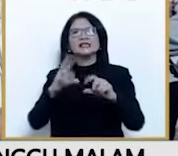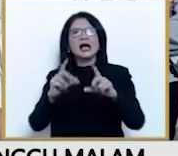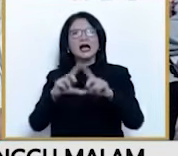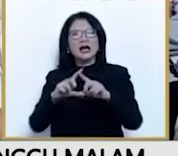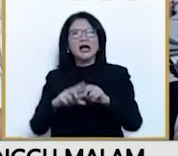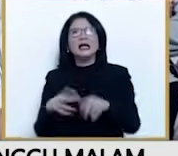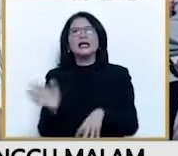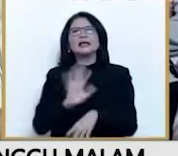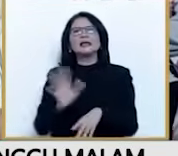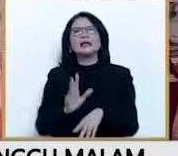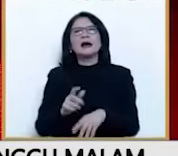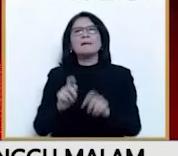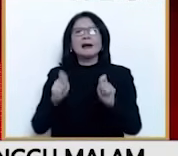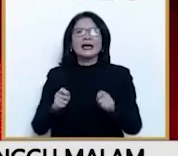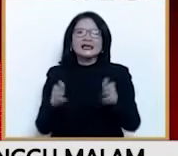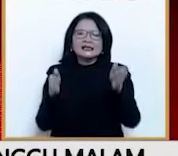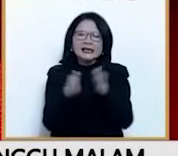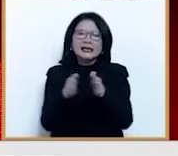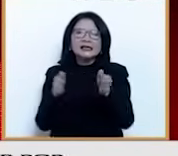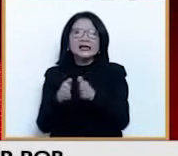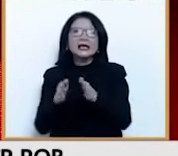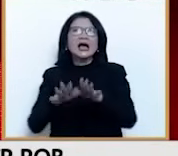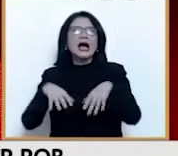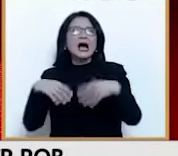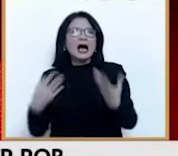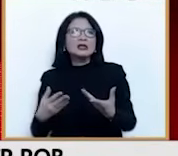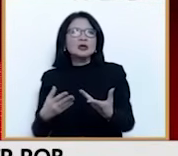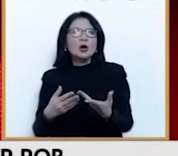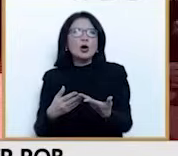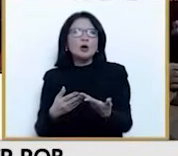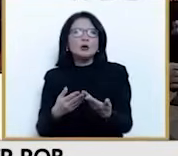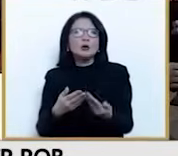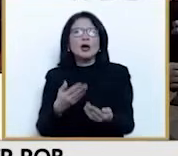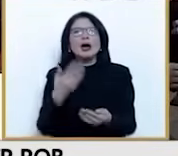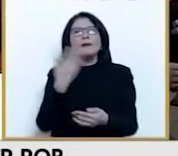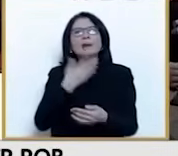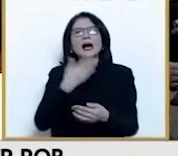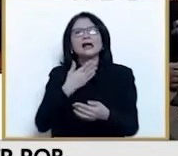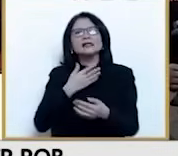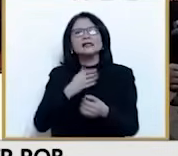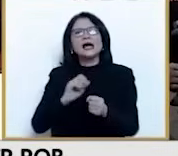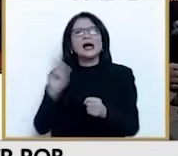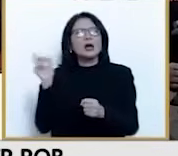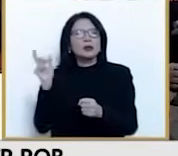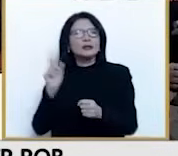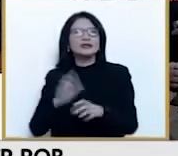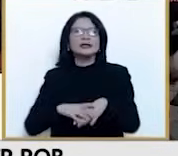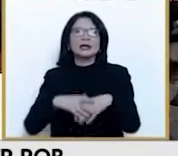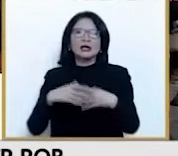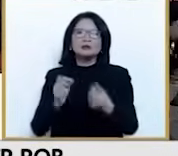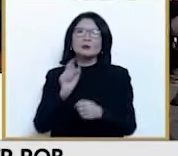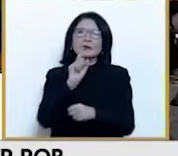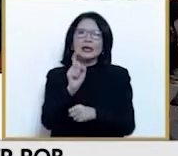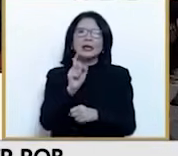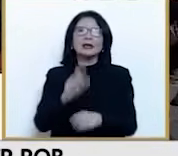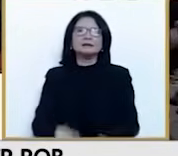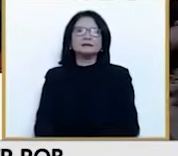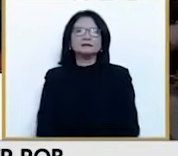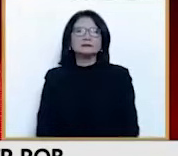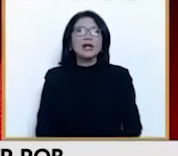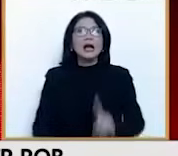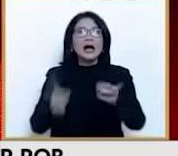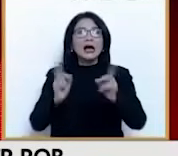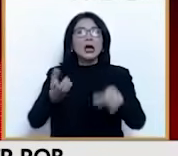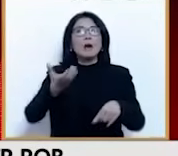tidak menggunakan singkatan maupun istilah asing dan sejenisnya dalam mengajukan pertanyaan. Dan